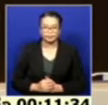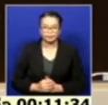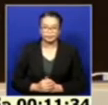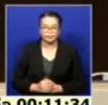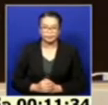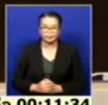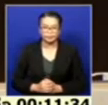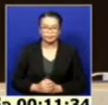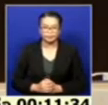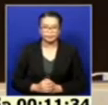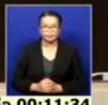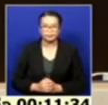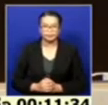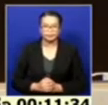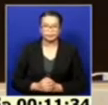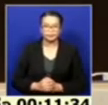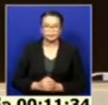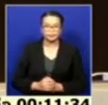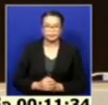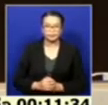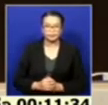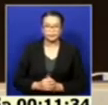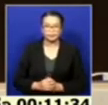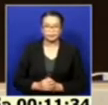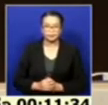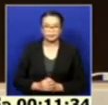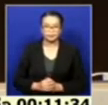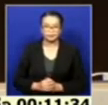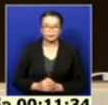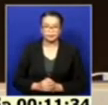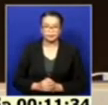ครับเชิญท่านรัฐมนตรีครับ